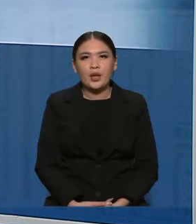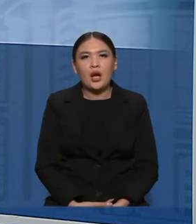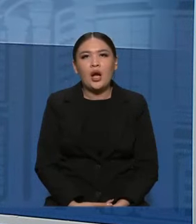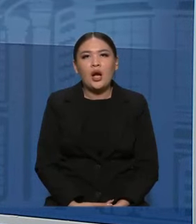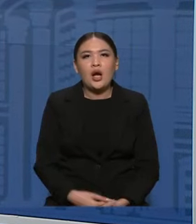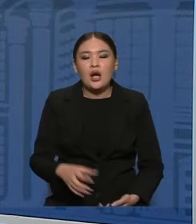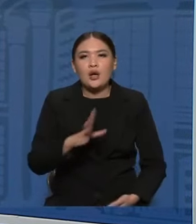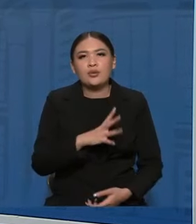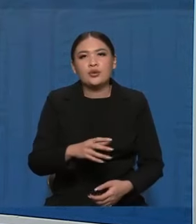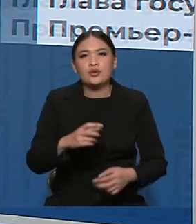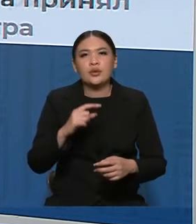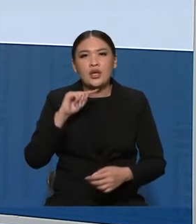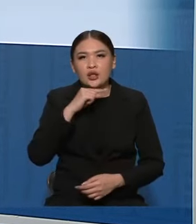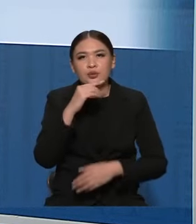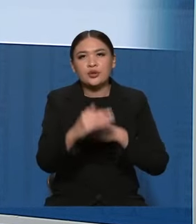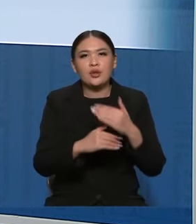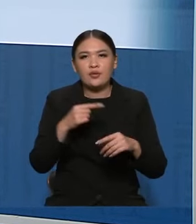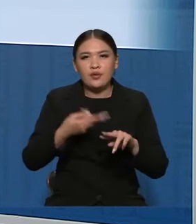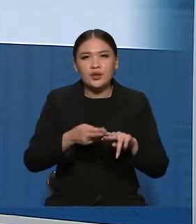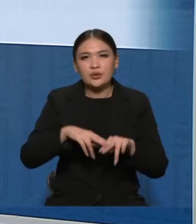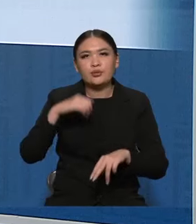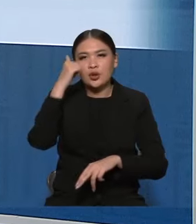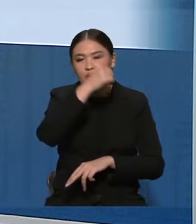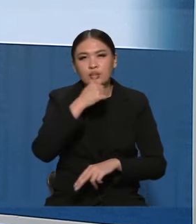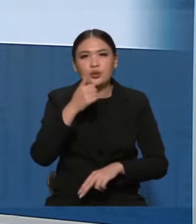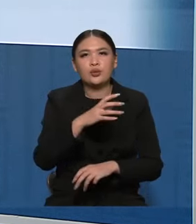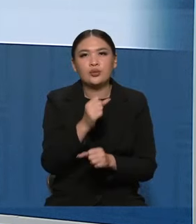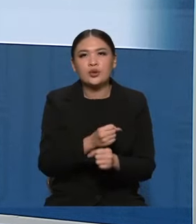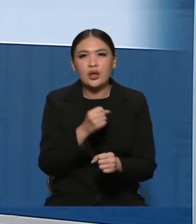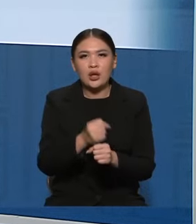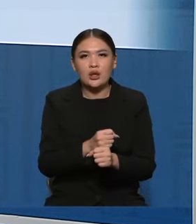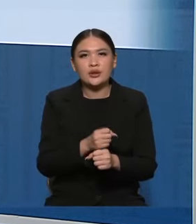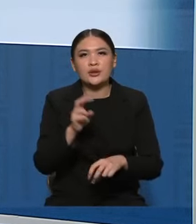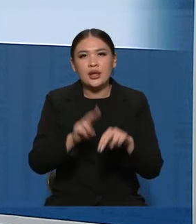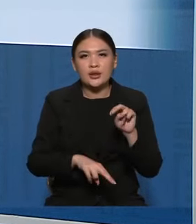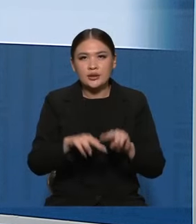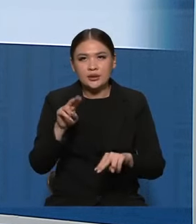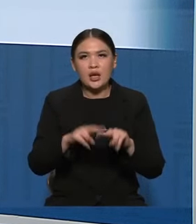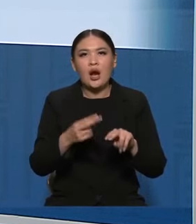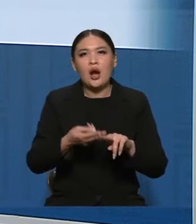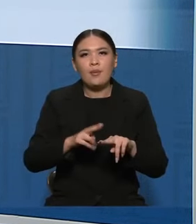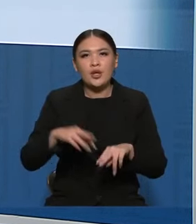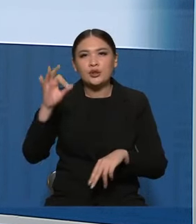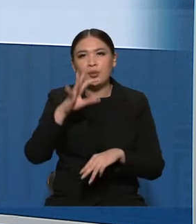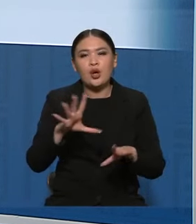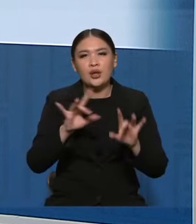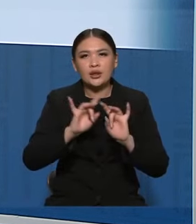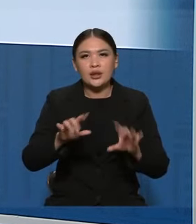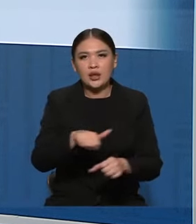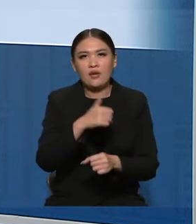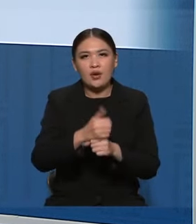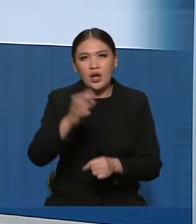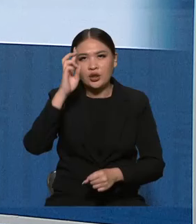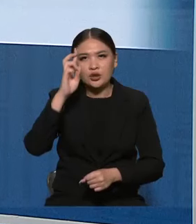Основными драйверами экономического развития в этом году стали обрабатывающая промышленность и строительная отрасль. Об этом в своем докладе главе